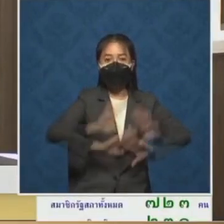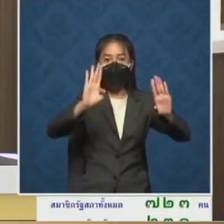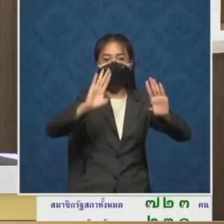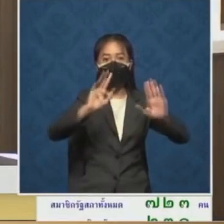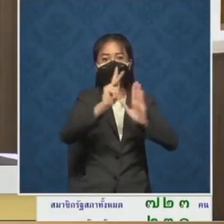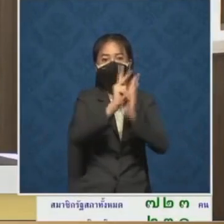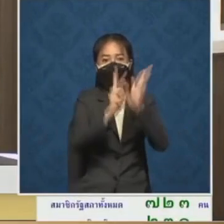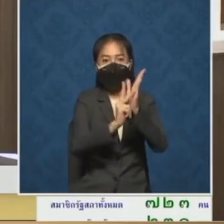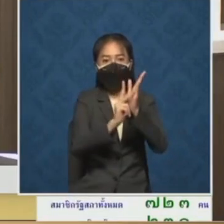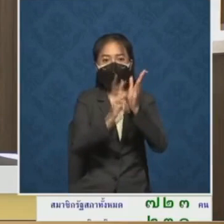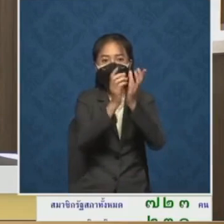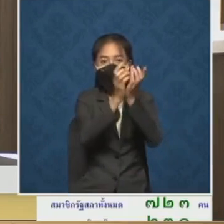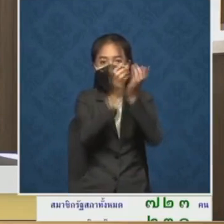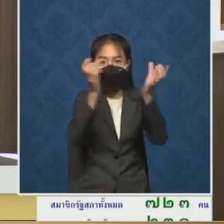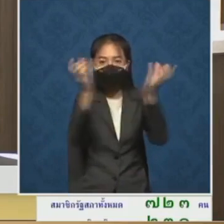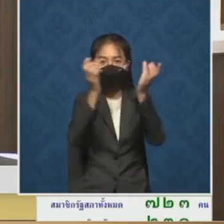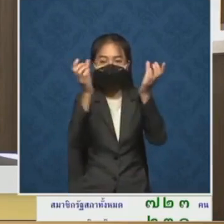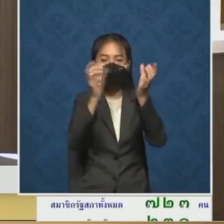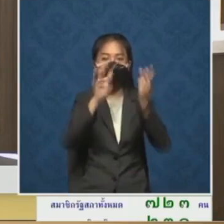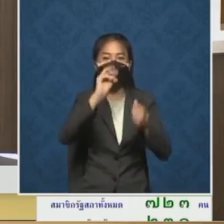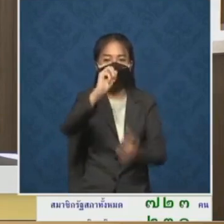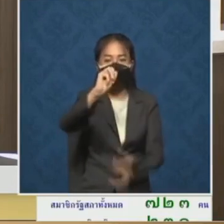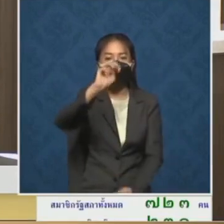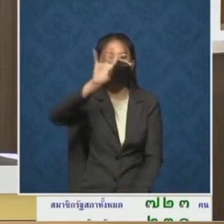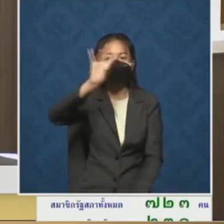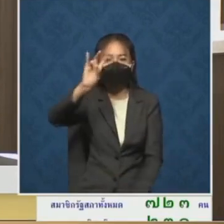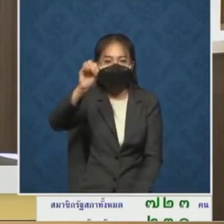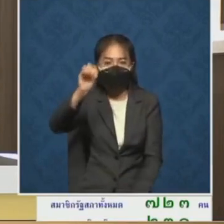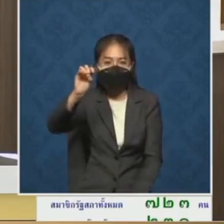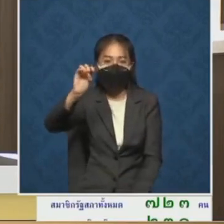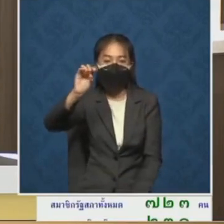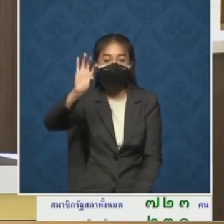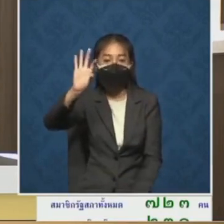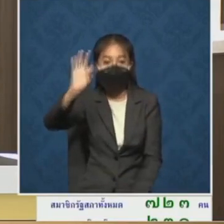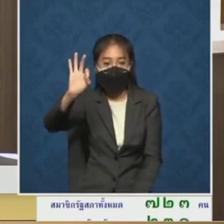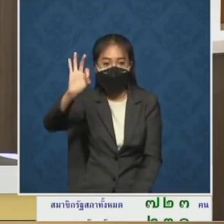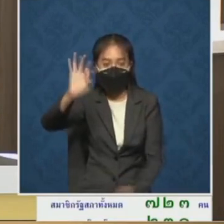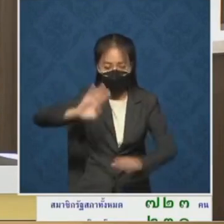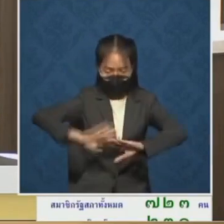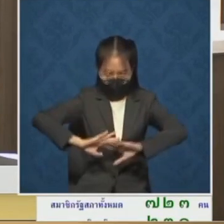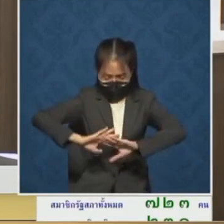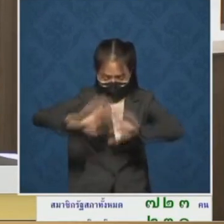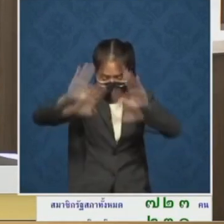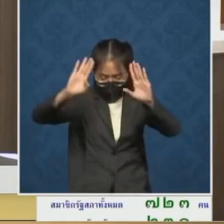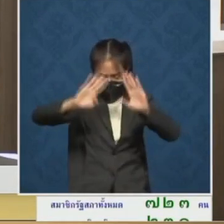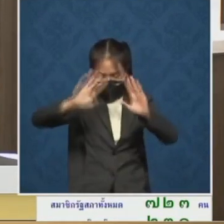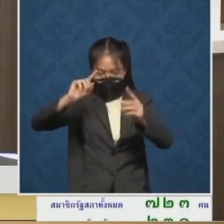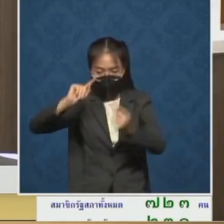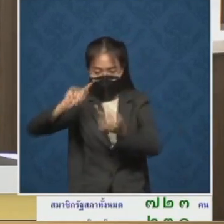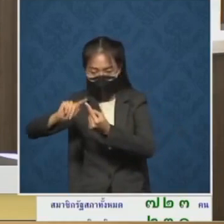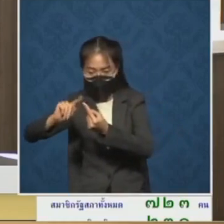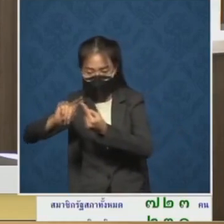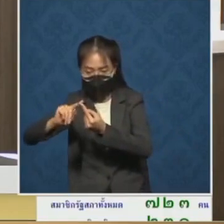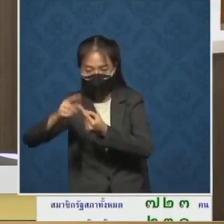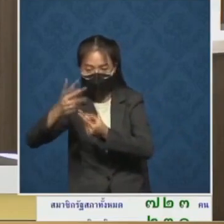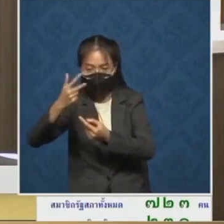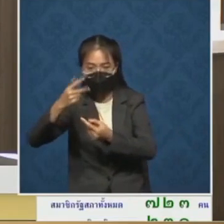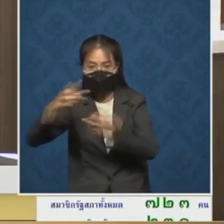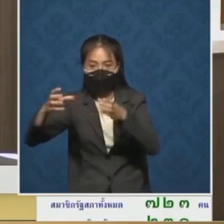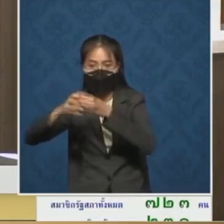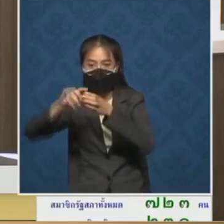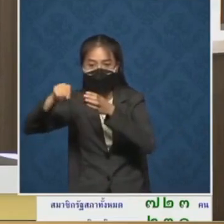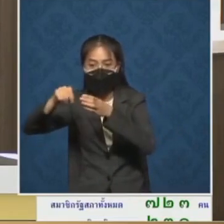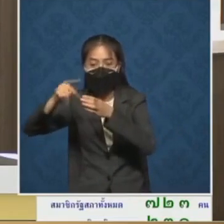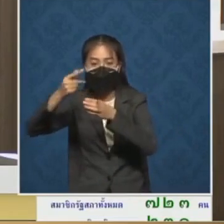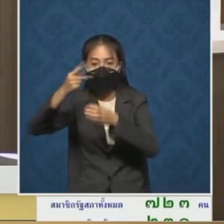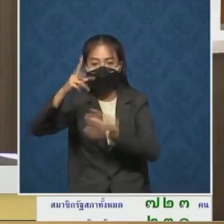าตรา279คือยกเลิกการนิรโทษกรรมให้กับคณะคสช.ก็ดีนอก